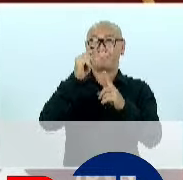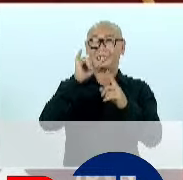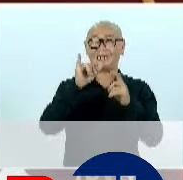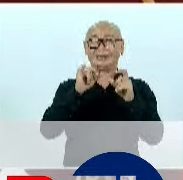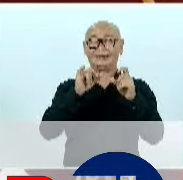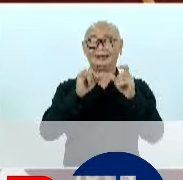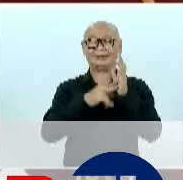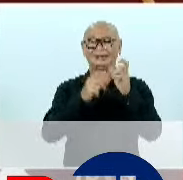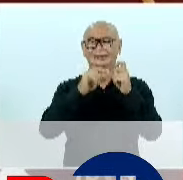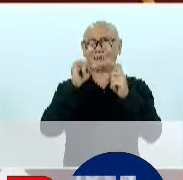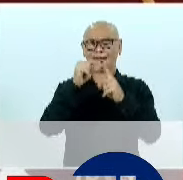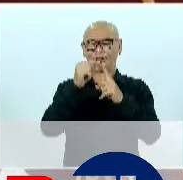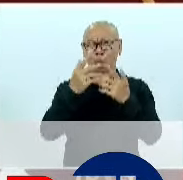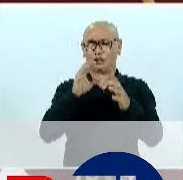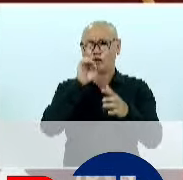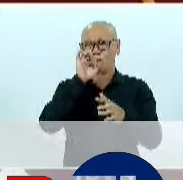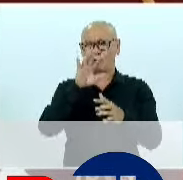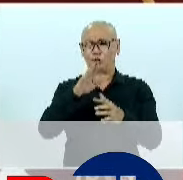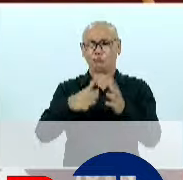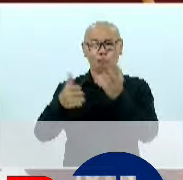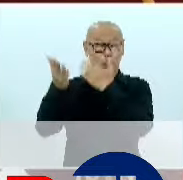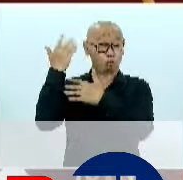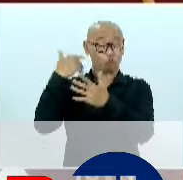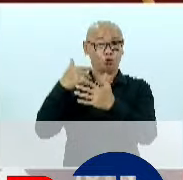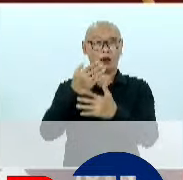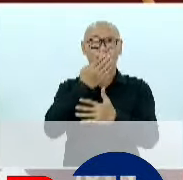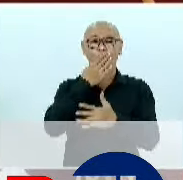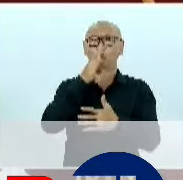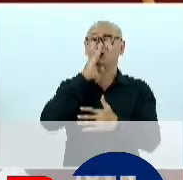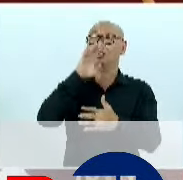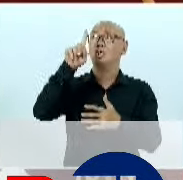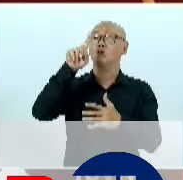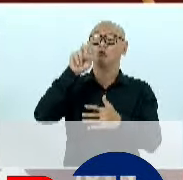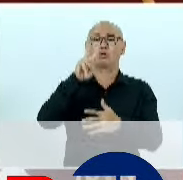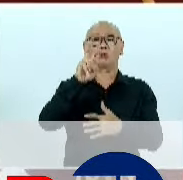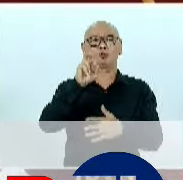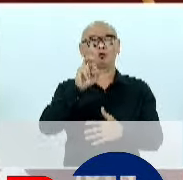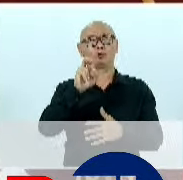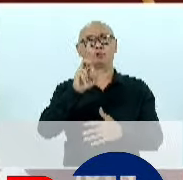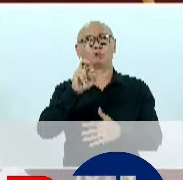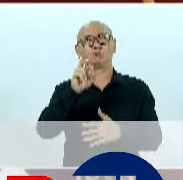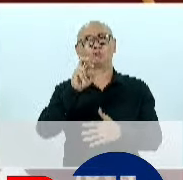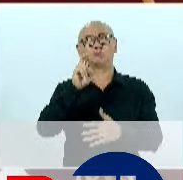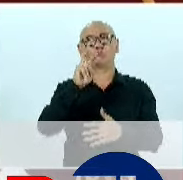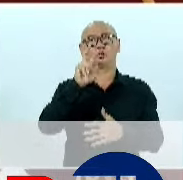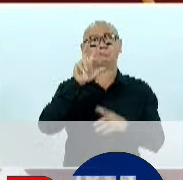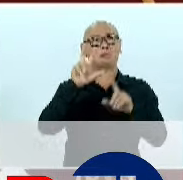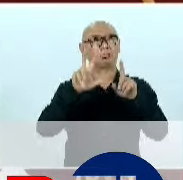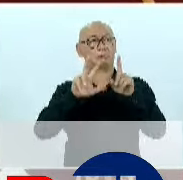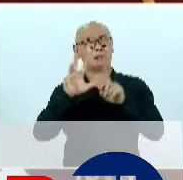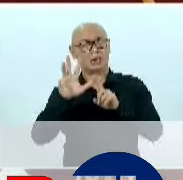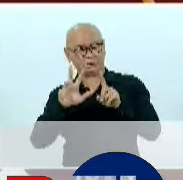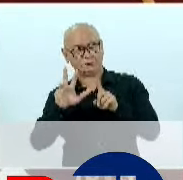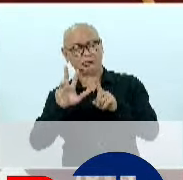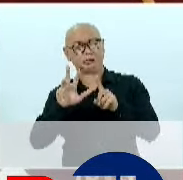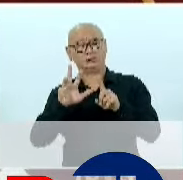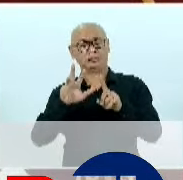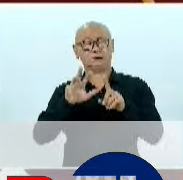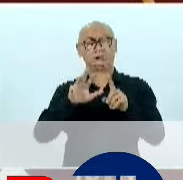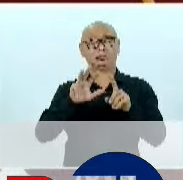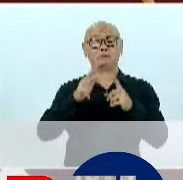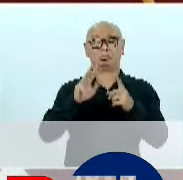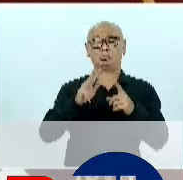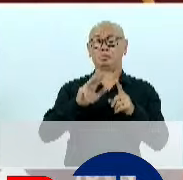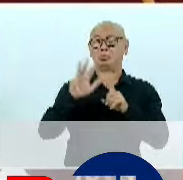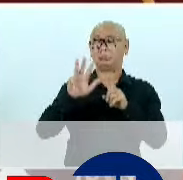lakukan pada waktu lalu Alhamdulillah sejak 2020 2019 bahwa kami